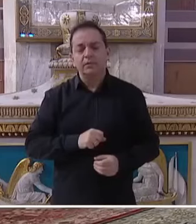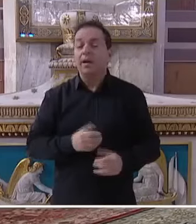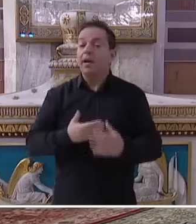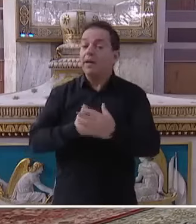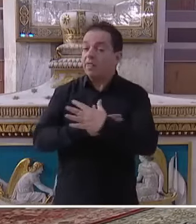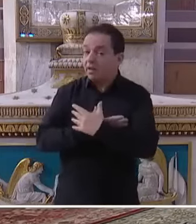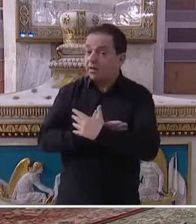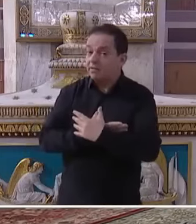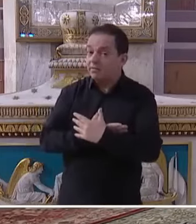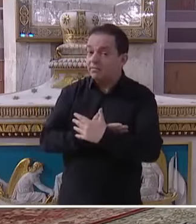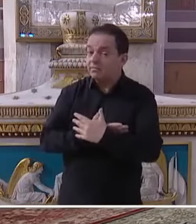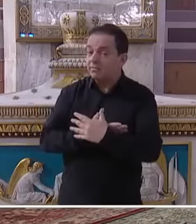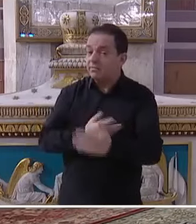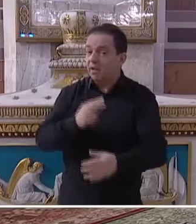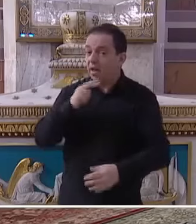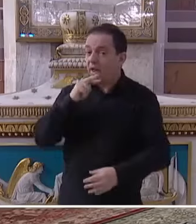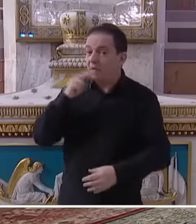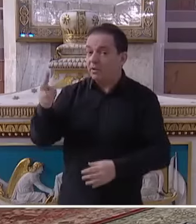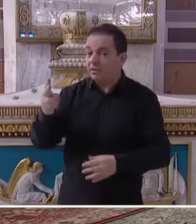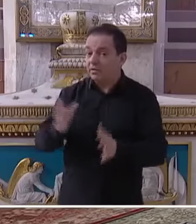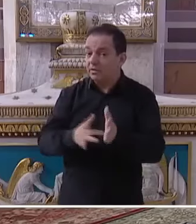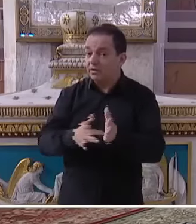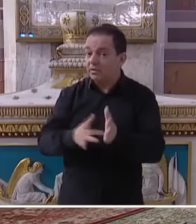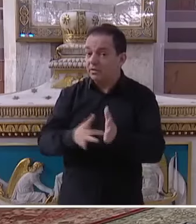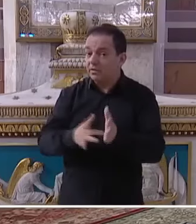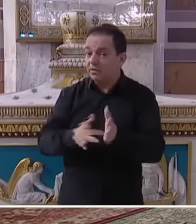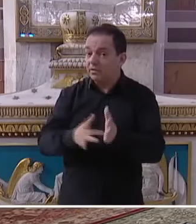Απεκρίθην Αθαναήλ και λέει,